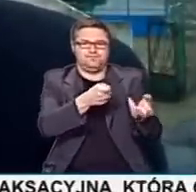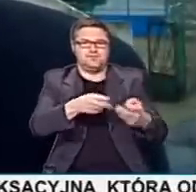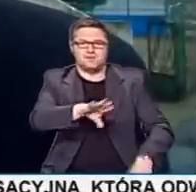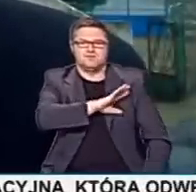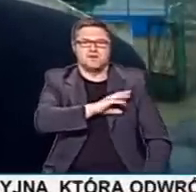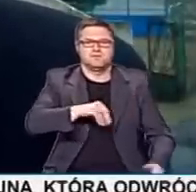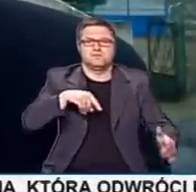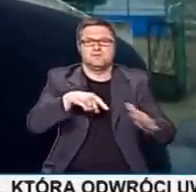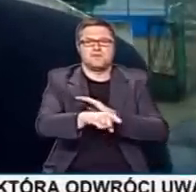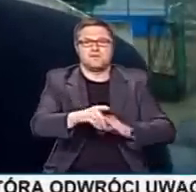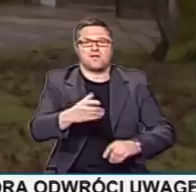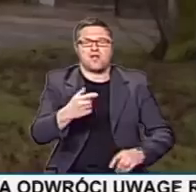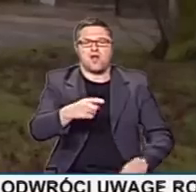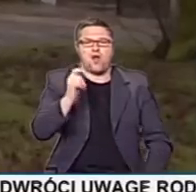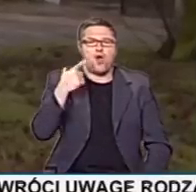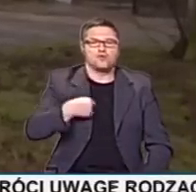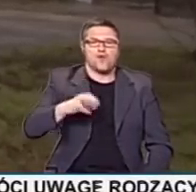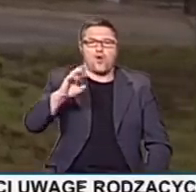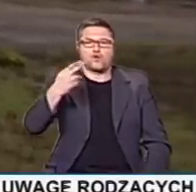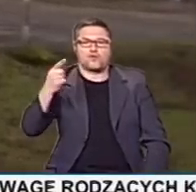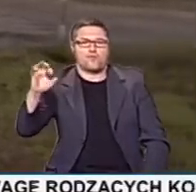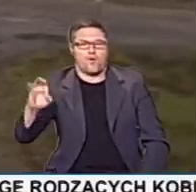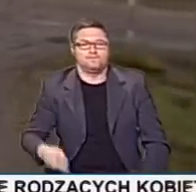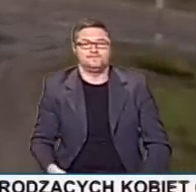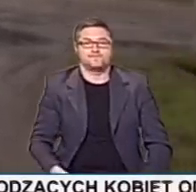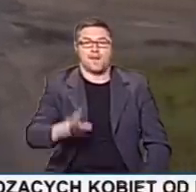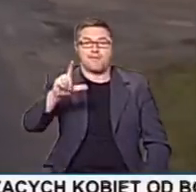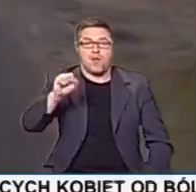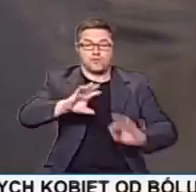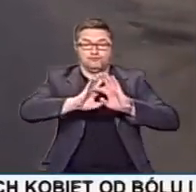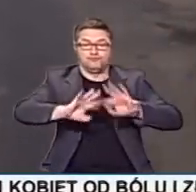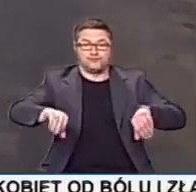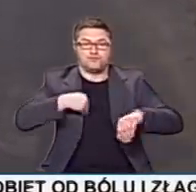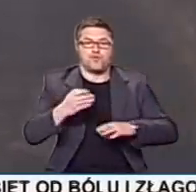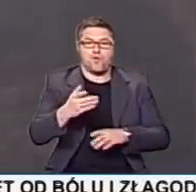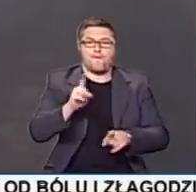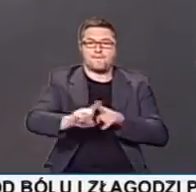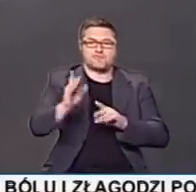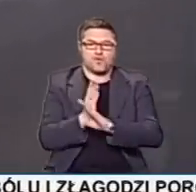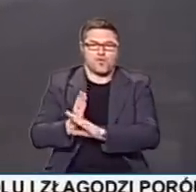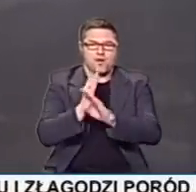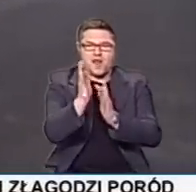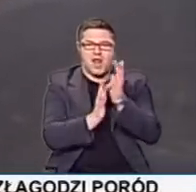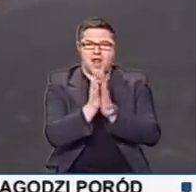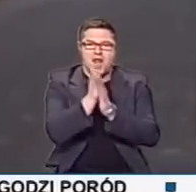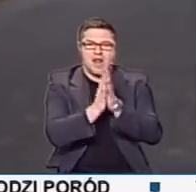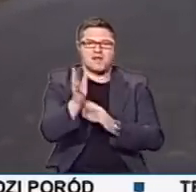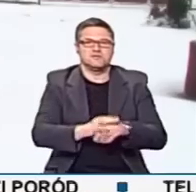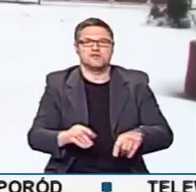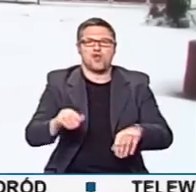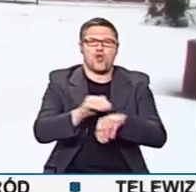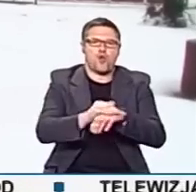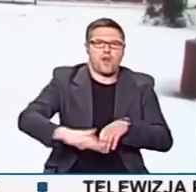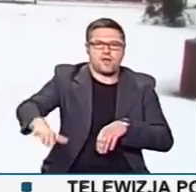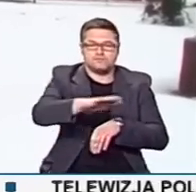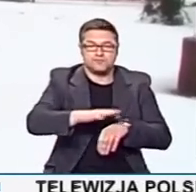na tym ormowców po rozbiciu oddziału Bałtyk bracia marcinkowscy ukrywali się w lasach i u okolicznych gospodarzy